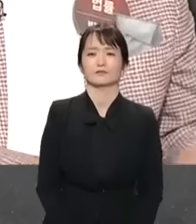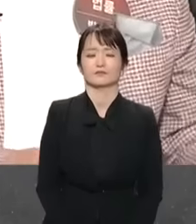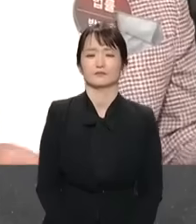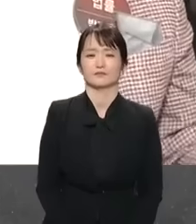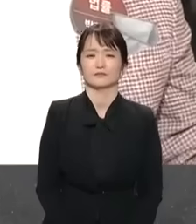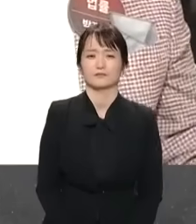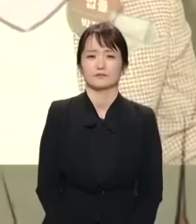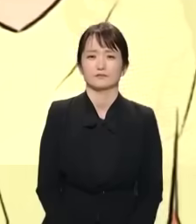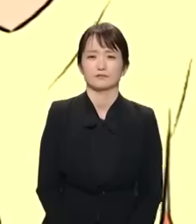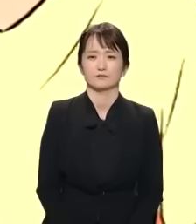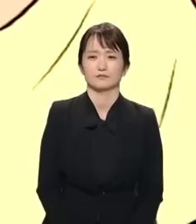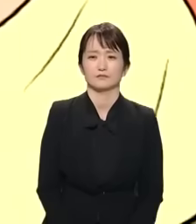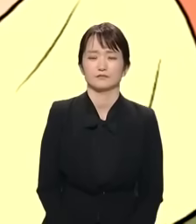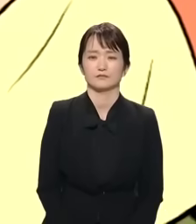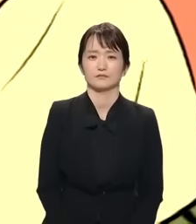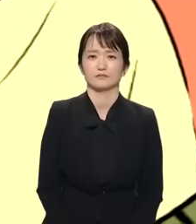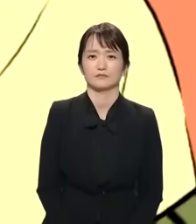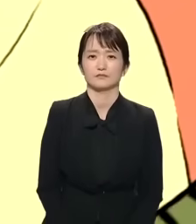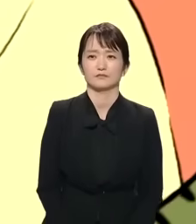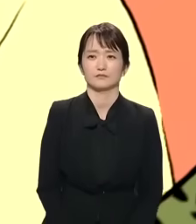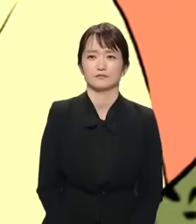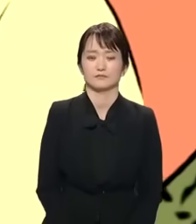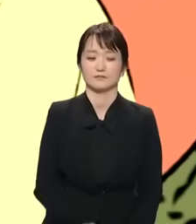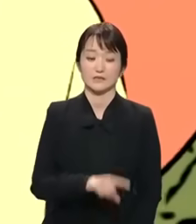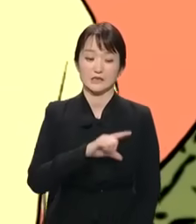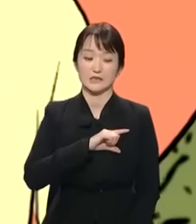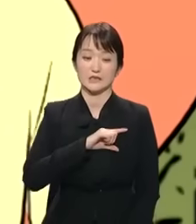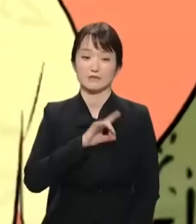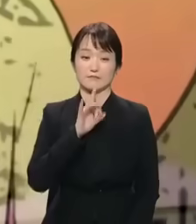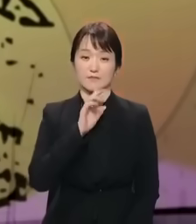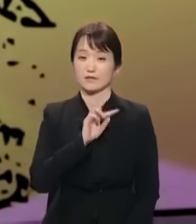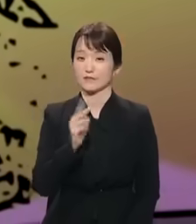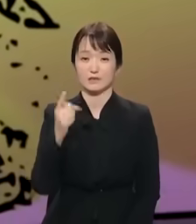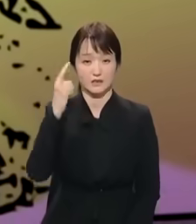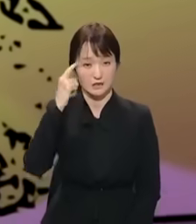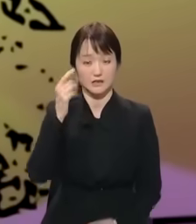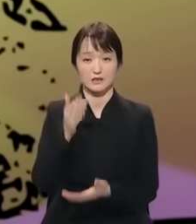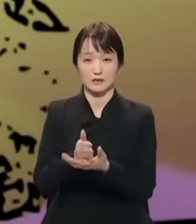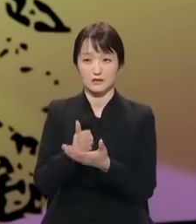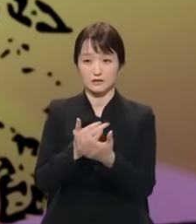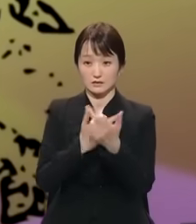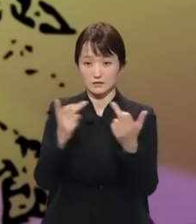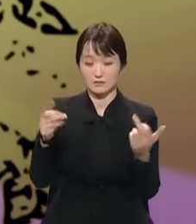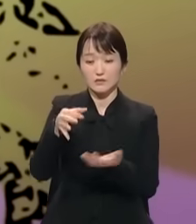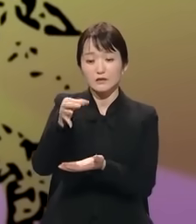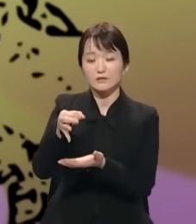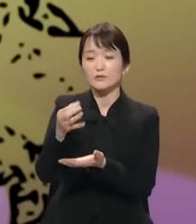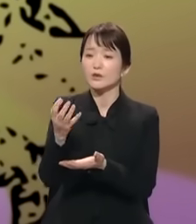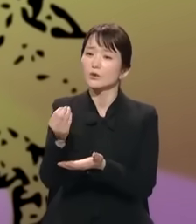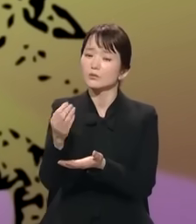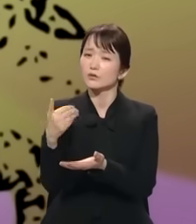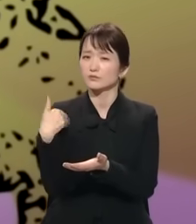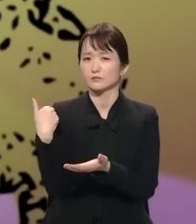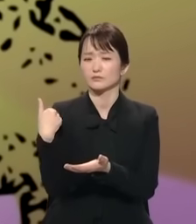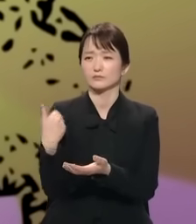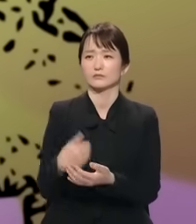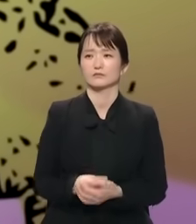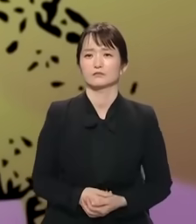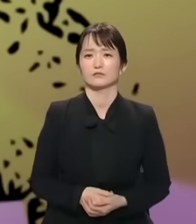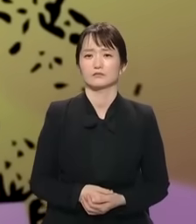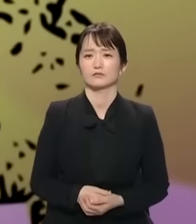일단 명의만 옮길 생각을 하지 마시고요. 이 지금 선산의 값어치도 정확히 모르시는 것 같긴 해요.